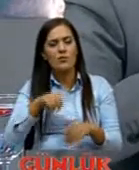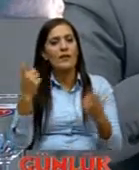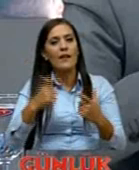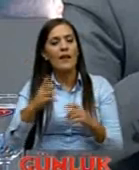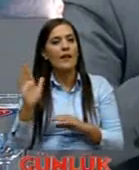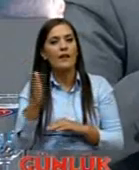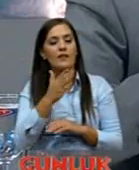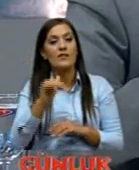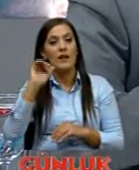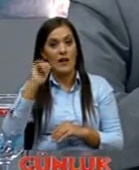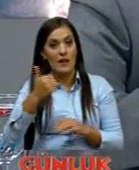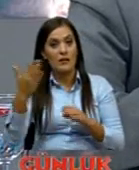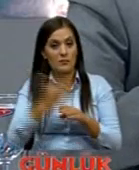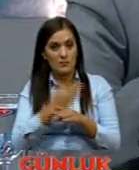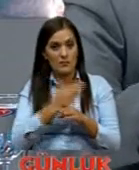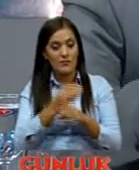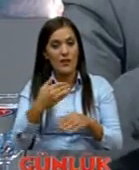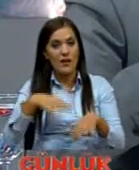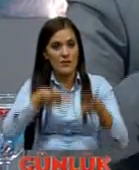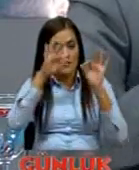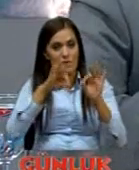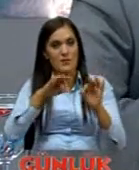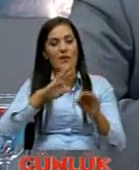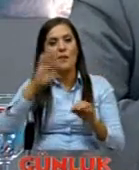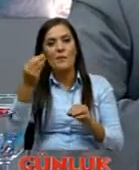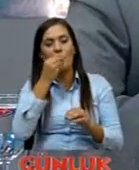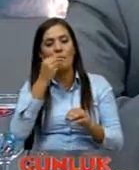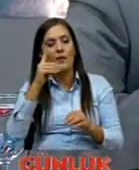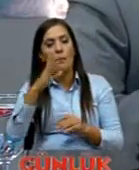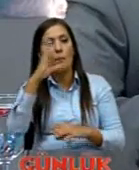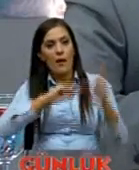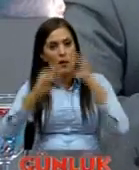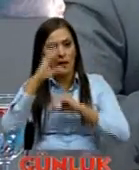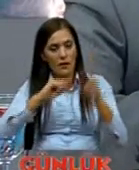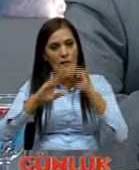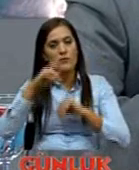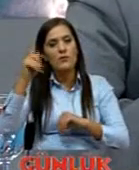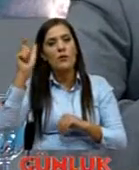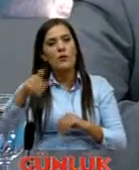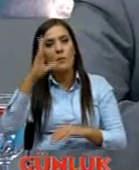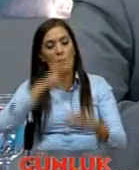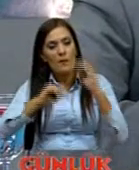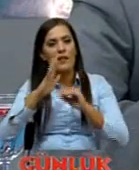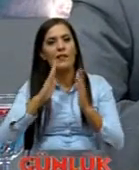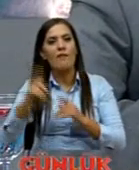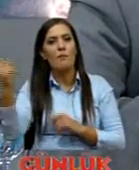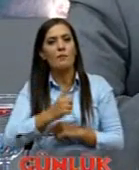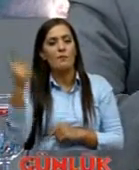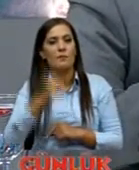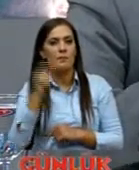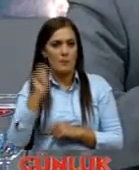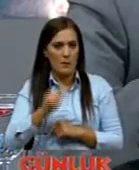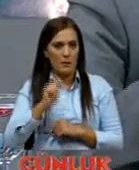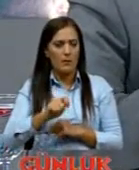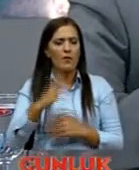nereden geçer? Kaliteli ürün üretip müşterinin beğenisine sunmak, beğendikten sonra da o müşterinin devamlılığını sağlamak. Hı hı.